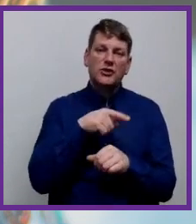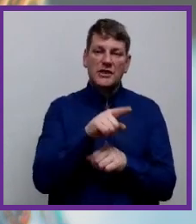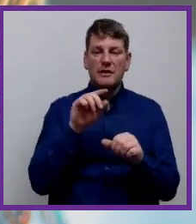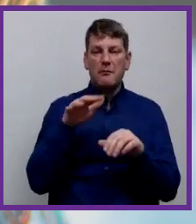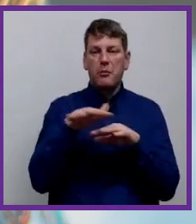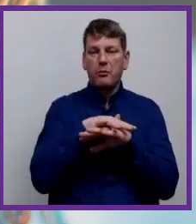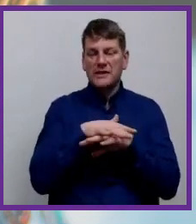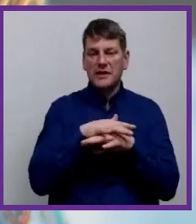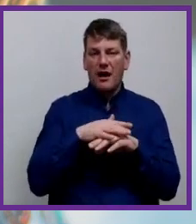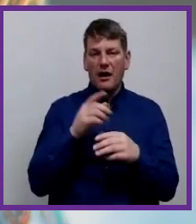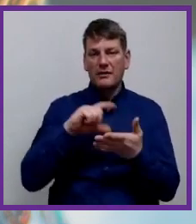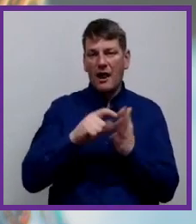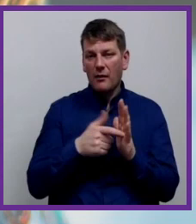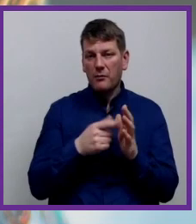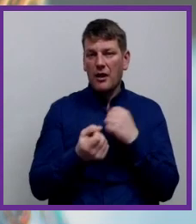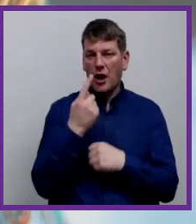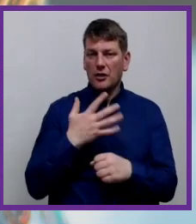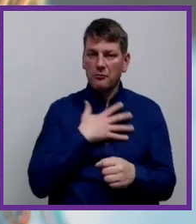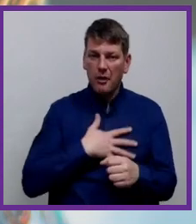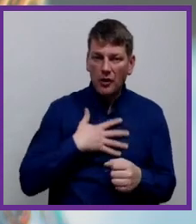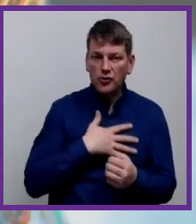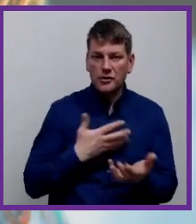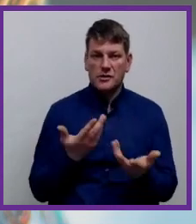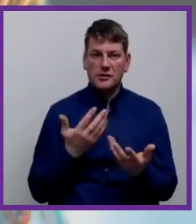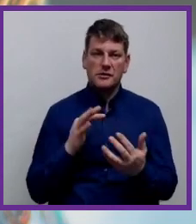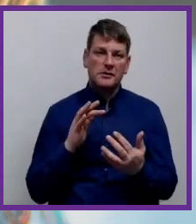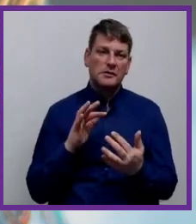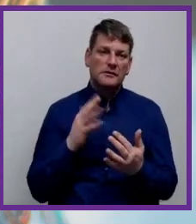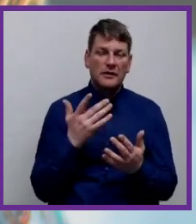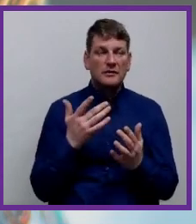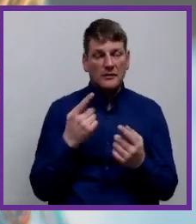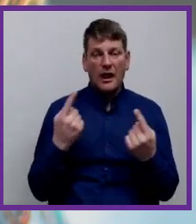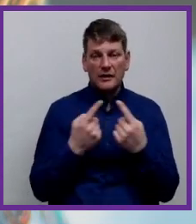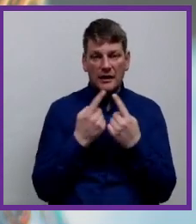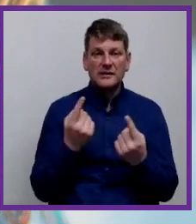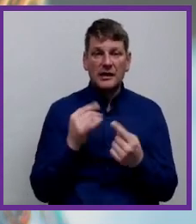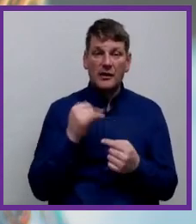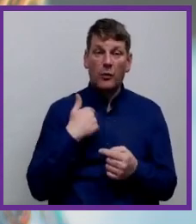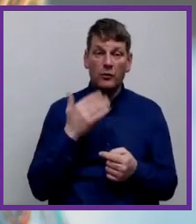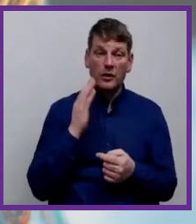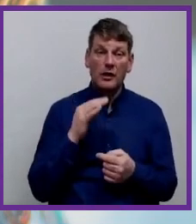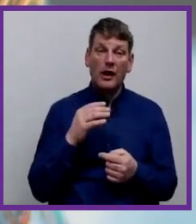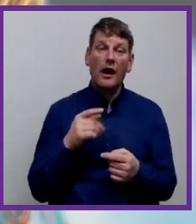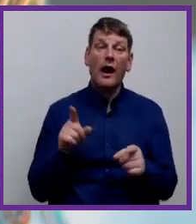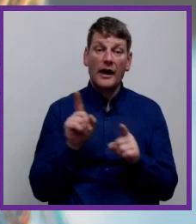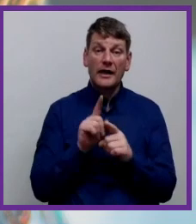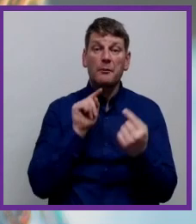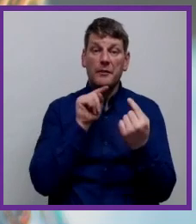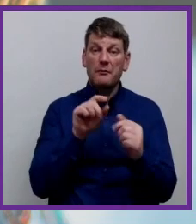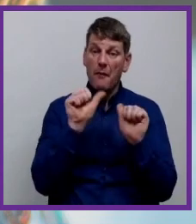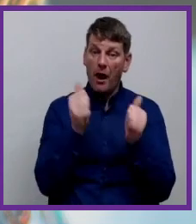rada bažas vai kaut kādas rūpes attiecīgi, manuprāt, ja mums būs arī par mākslas